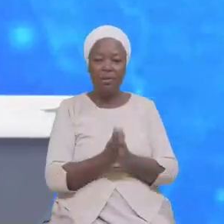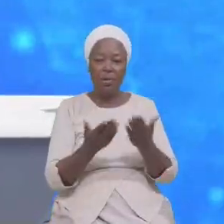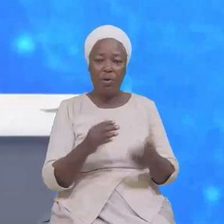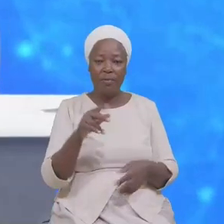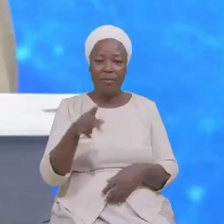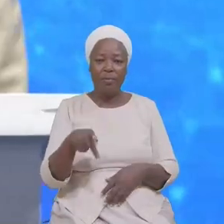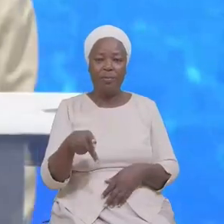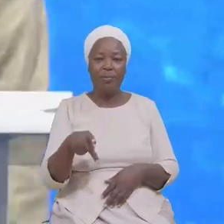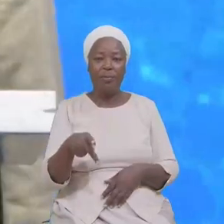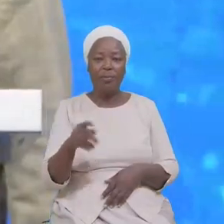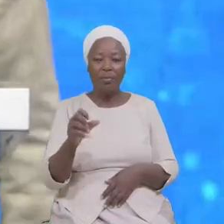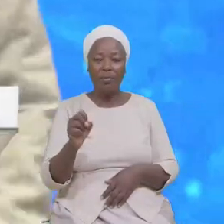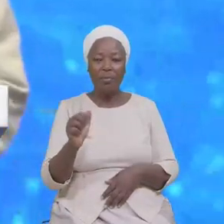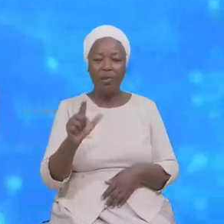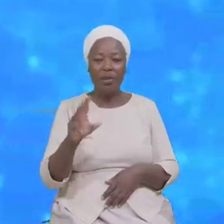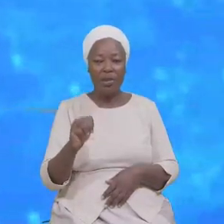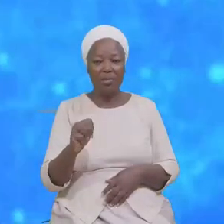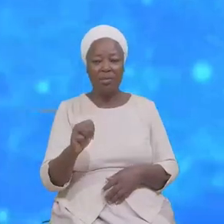Psaume 62, le verset 5.